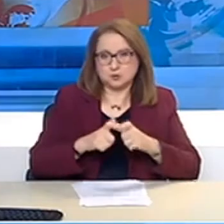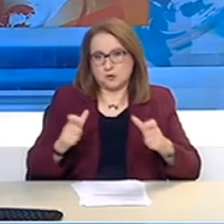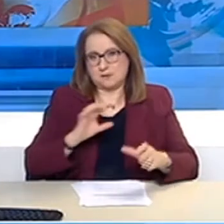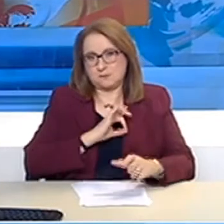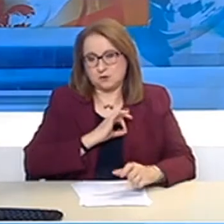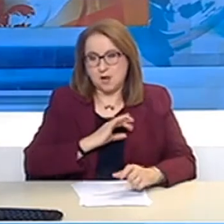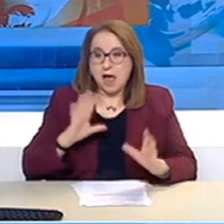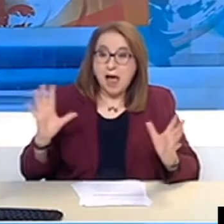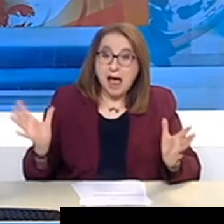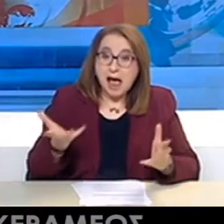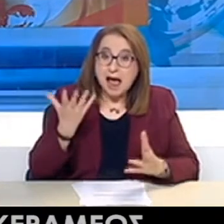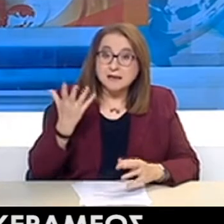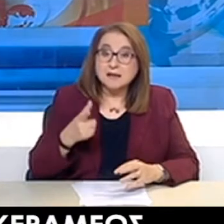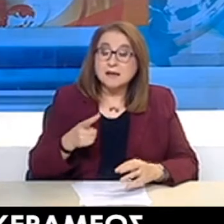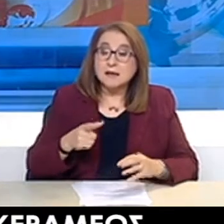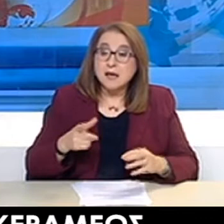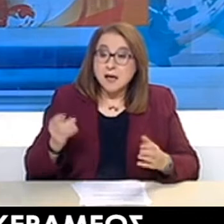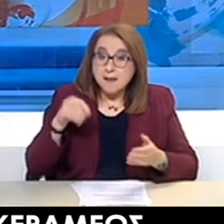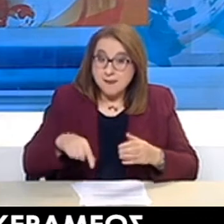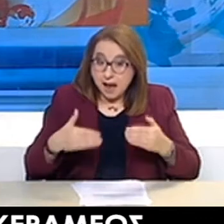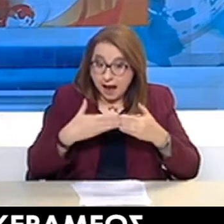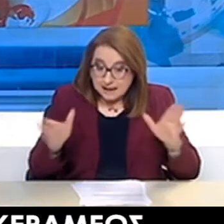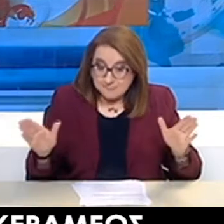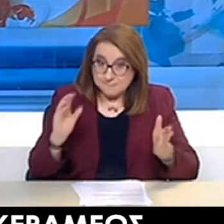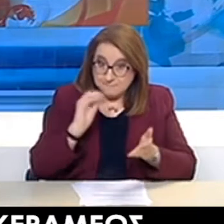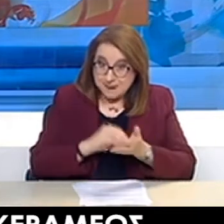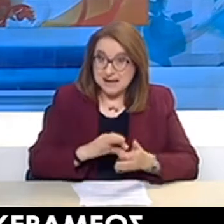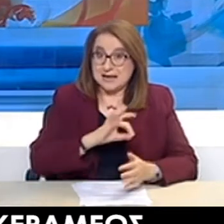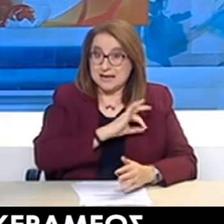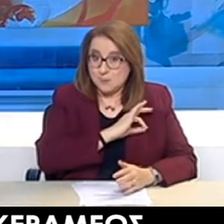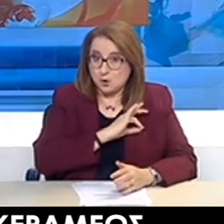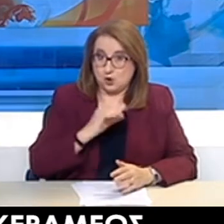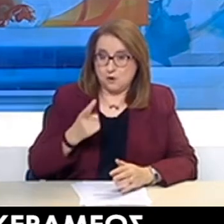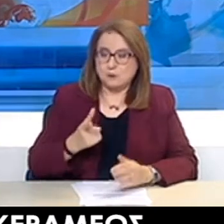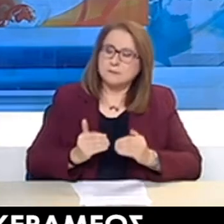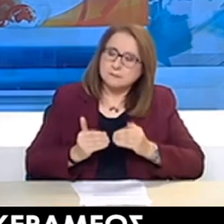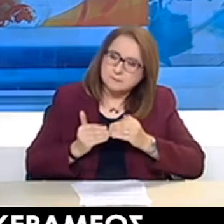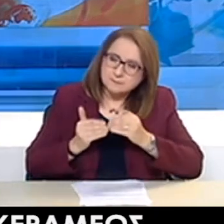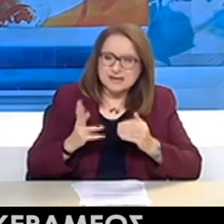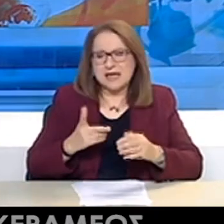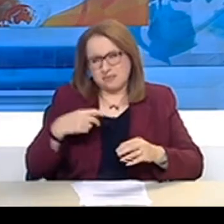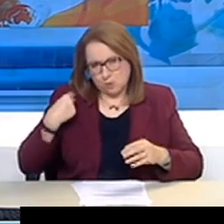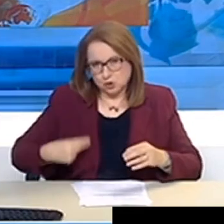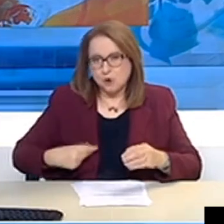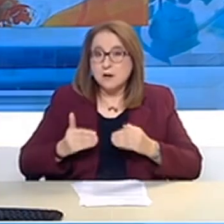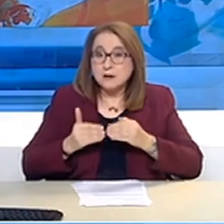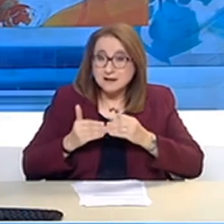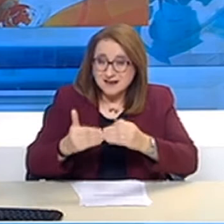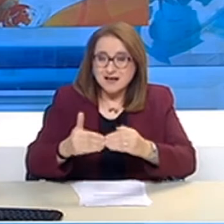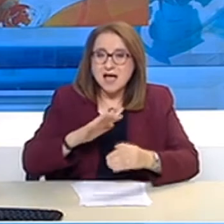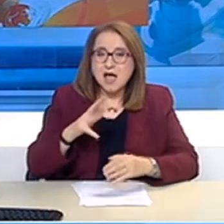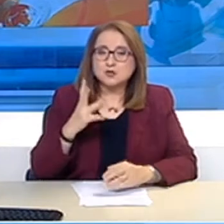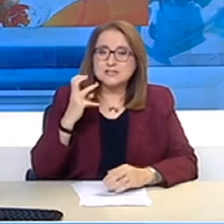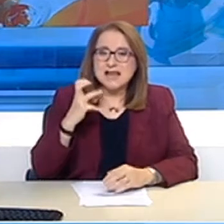τα δημοτικά και τα νηπιαγωγεία επαναλειτουργήσουν φέτος, εξετάζεται το ενδεχόμενο παράταση του διδακτικού έτους έως τις